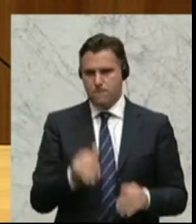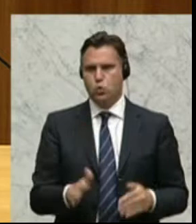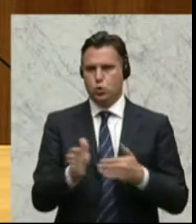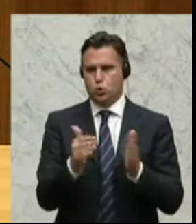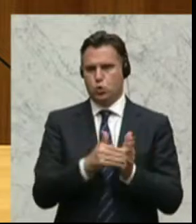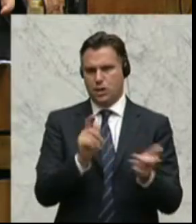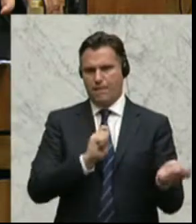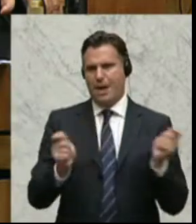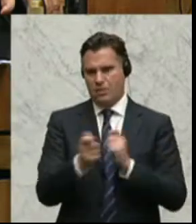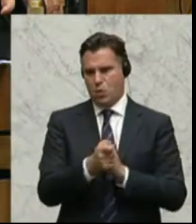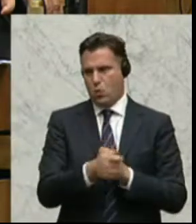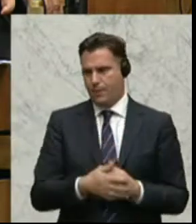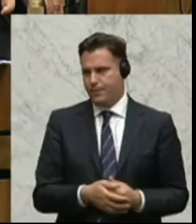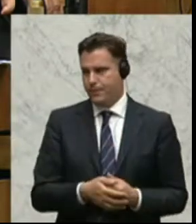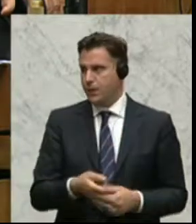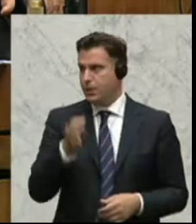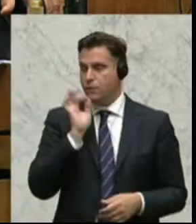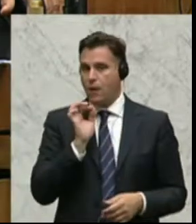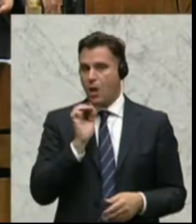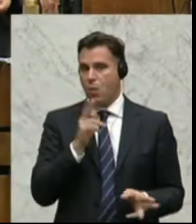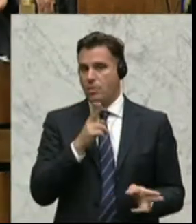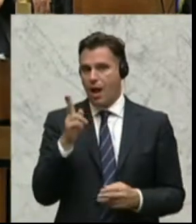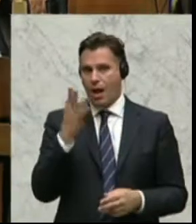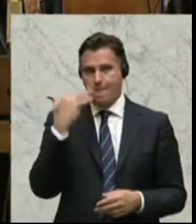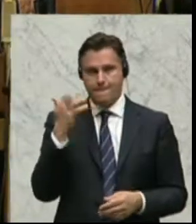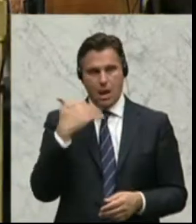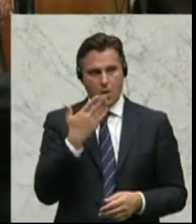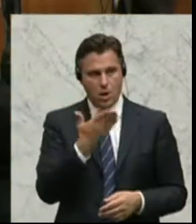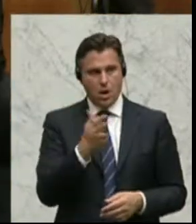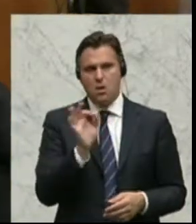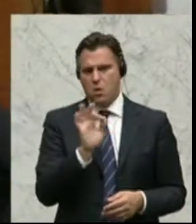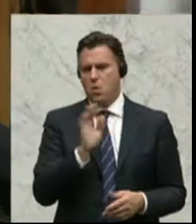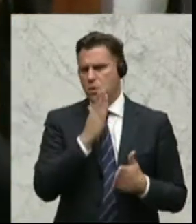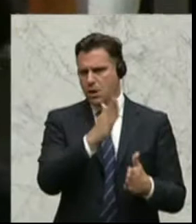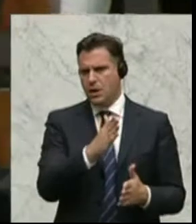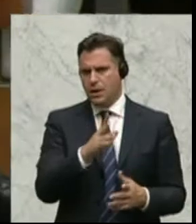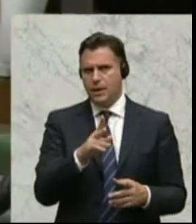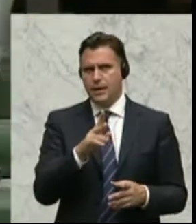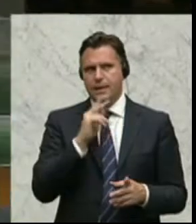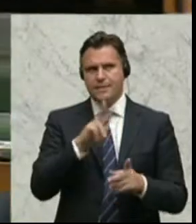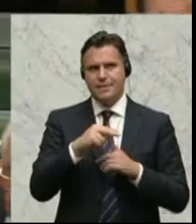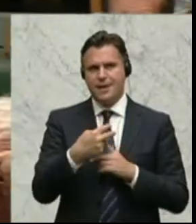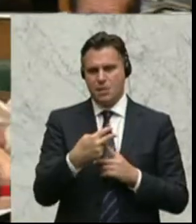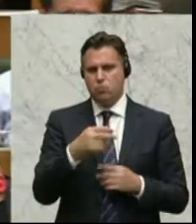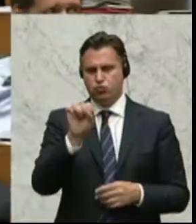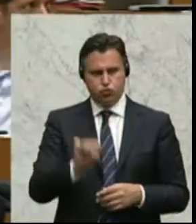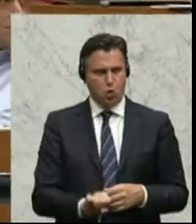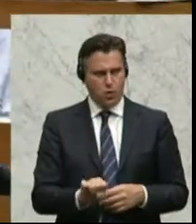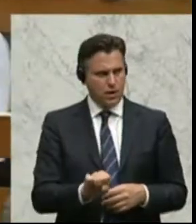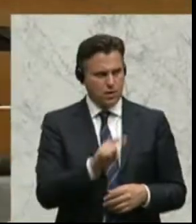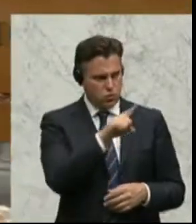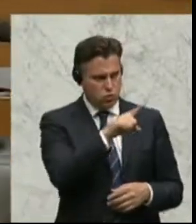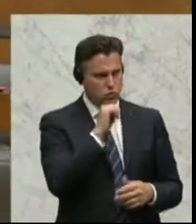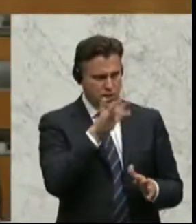abschließend nur, Frau Nachbauer, oder ans Team Stronach gerichtet, weil direkt richten kann ich es nicht. Sie sind nicht die Vernachbar. Vielleicht